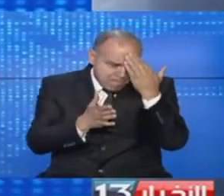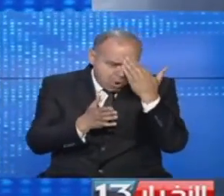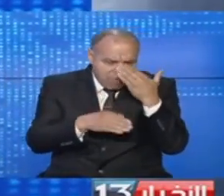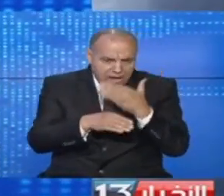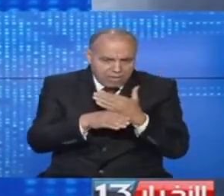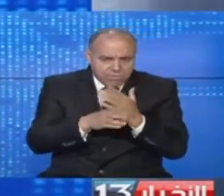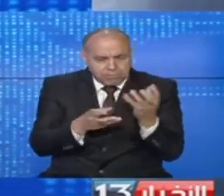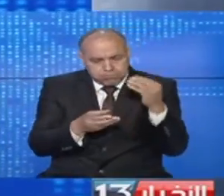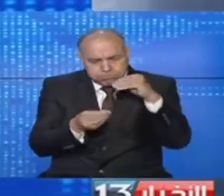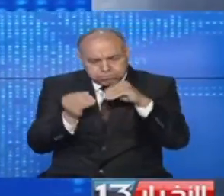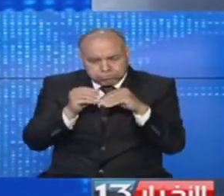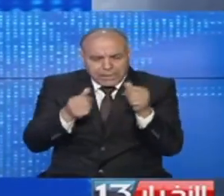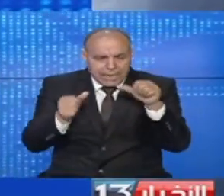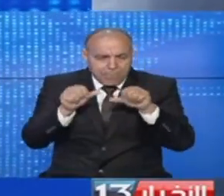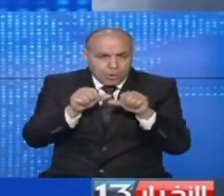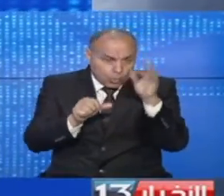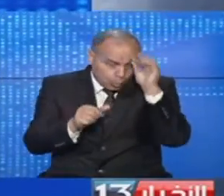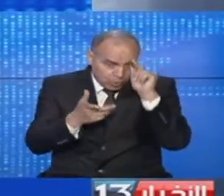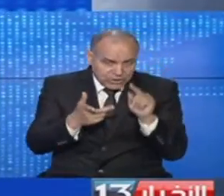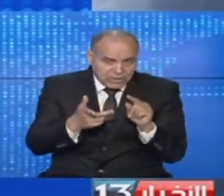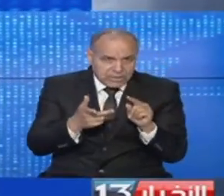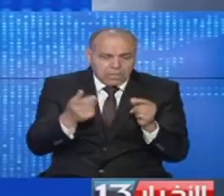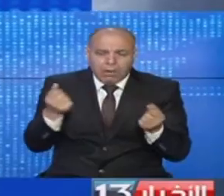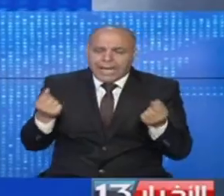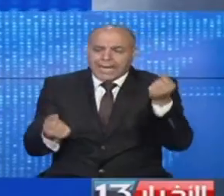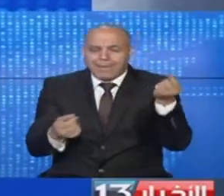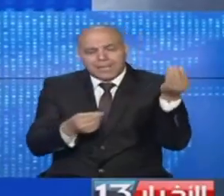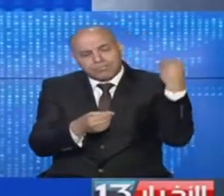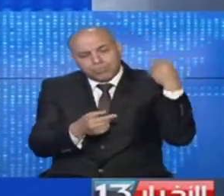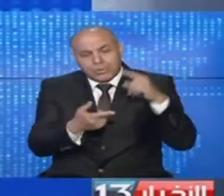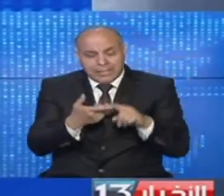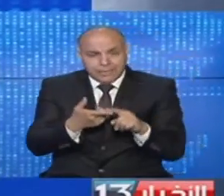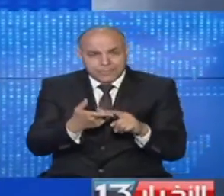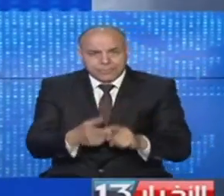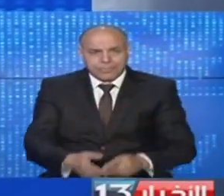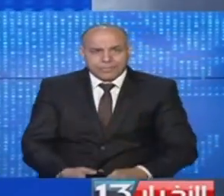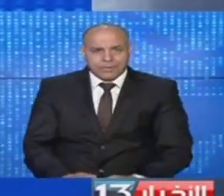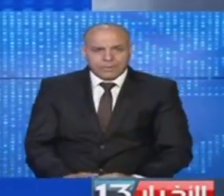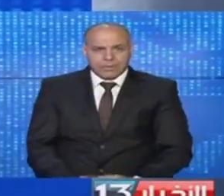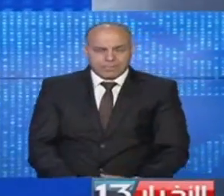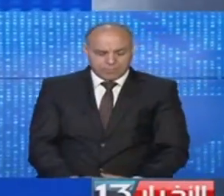باتجاه مجمعه الكيميائية التونسي عبر الشاحنات.